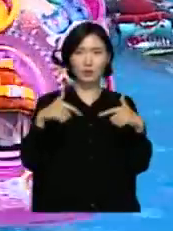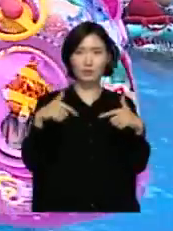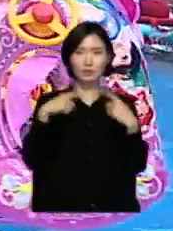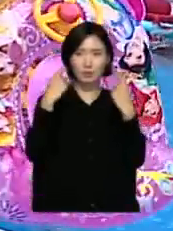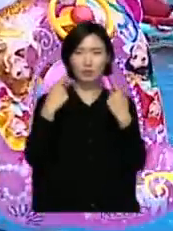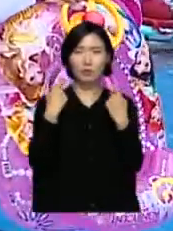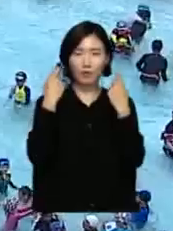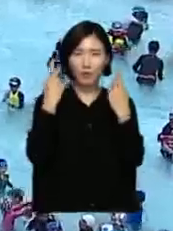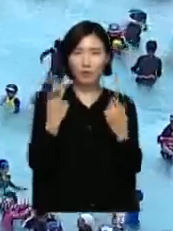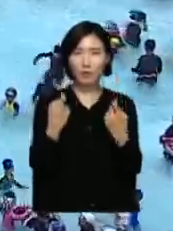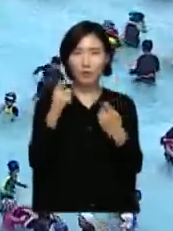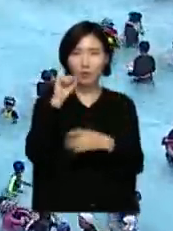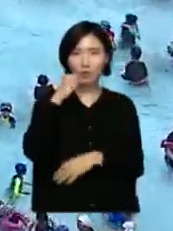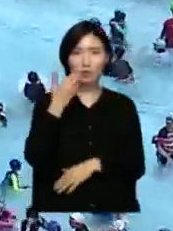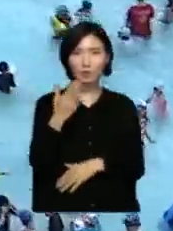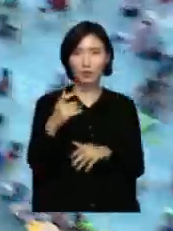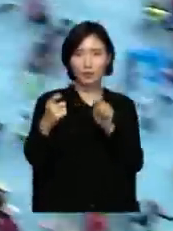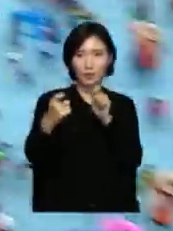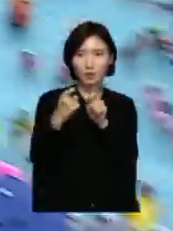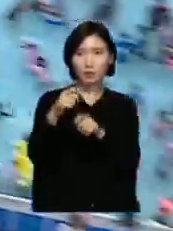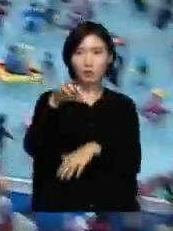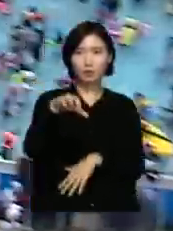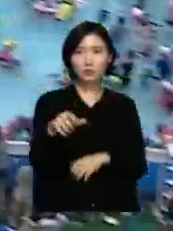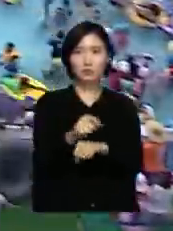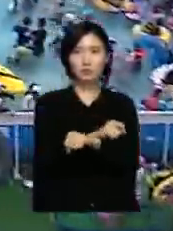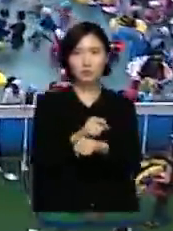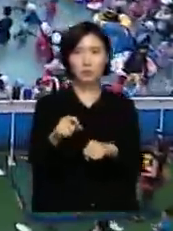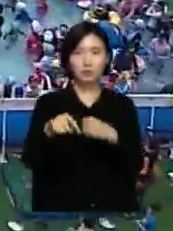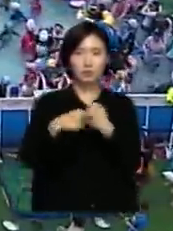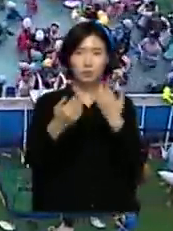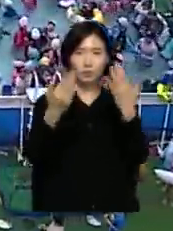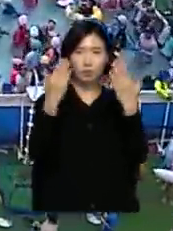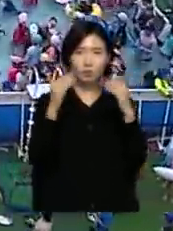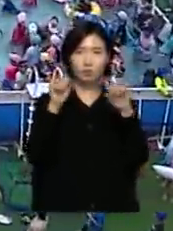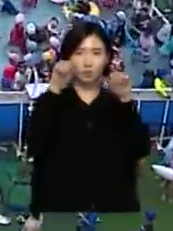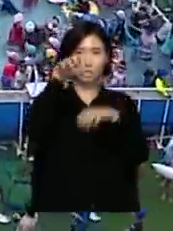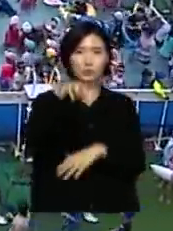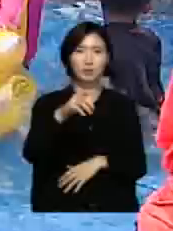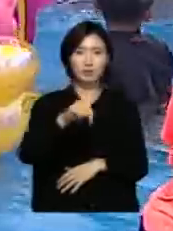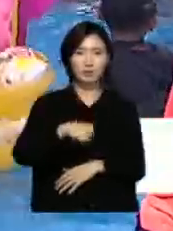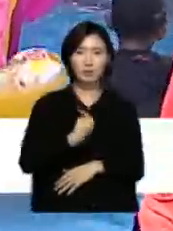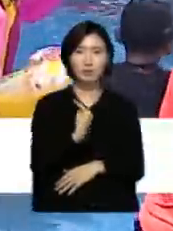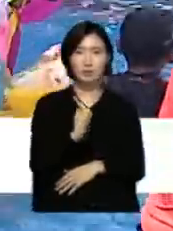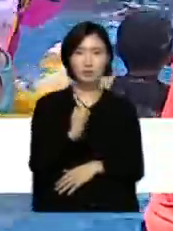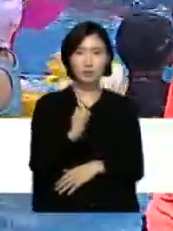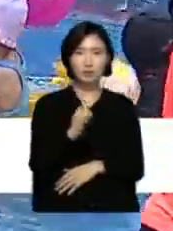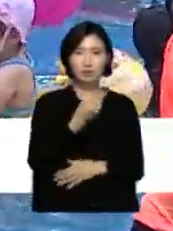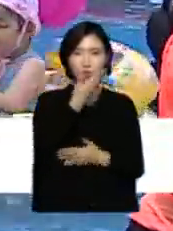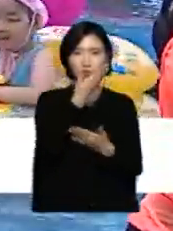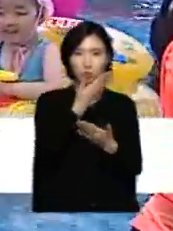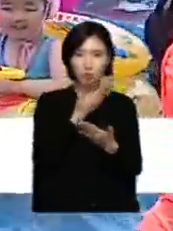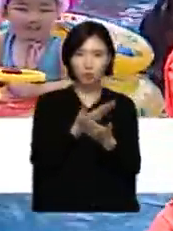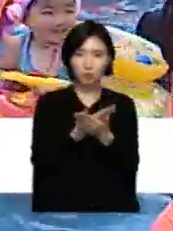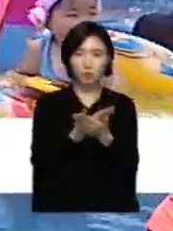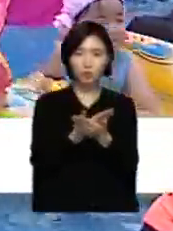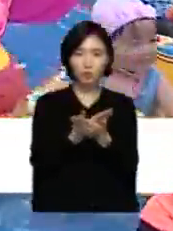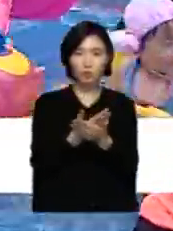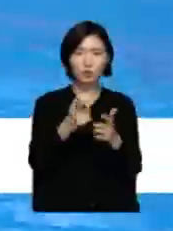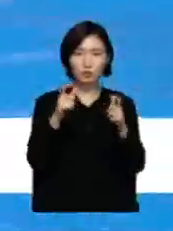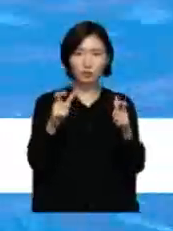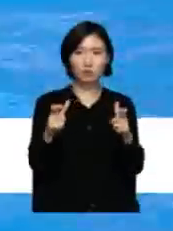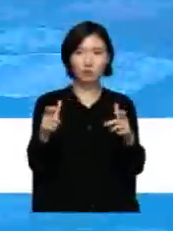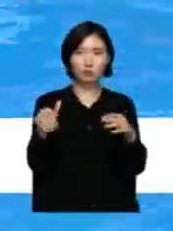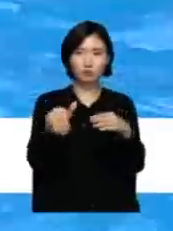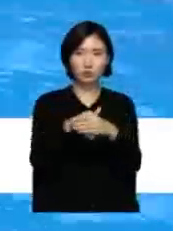갈 수 없잖아요. 네. 그래서 지역주민들이 가까운 곳에서 특히 초등학교 운동장을 자신의 어떤 주 근거지이기 때문에 그곳에서 문화바캉스를 즐길 수